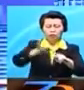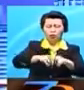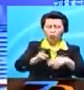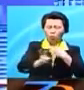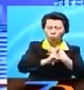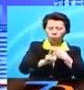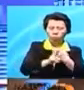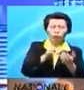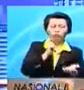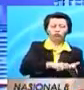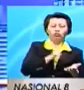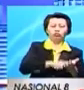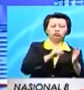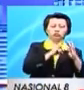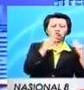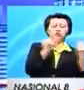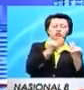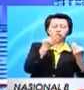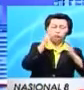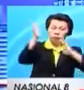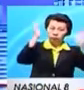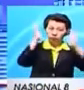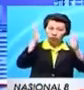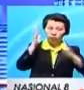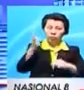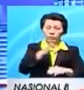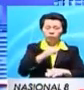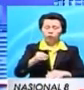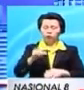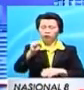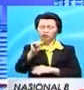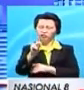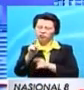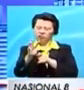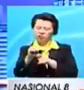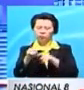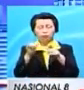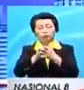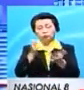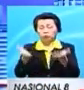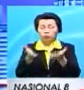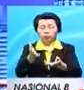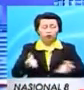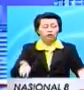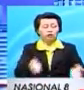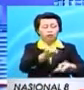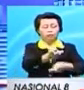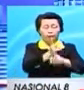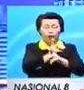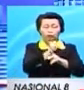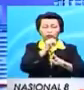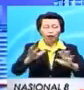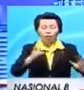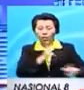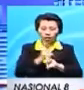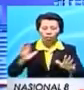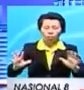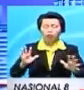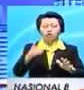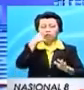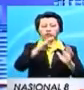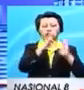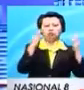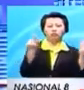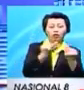berkaitan peningkatan hutang isi rumah di Malaysia. Malah skim itu berkemungkinan menggalakkan pinjaman tidak dikawal kepada isi